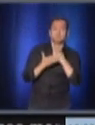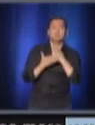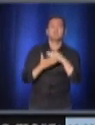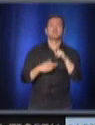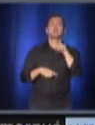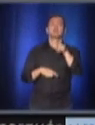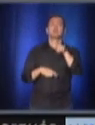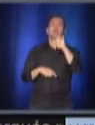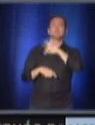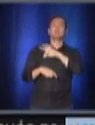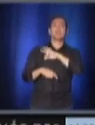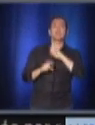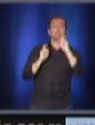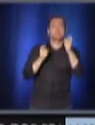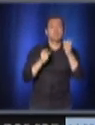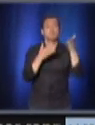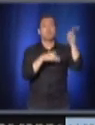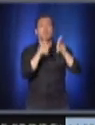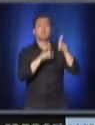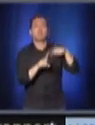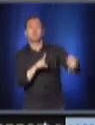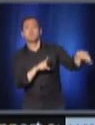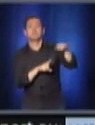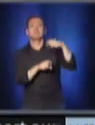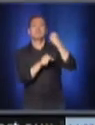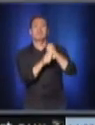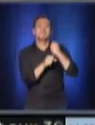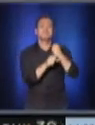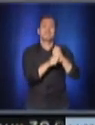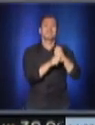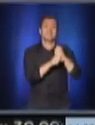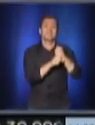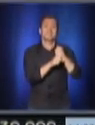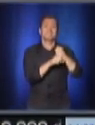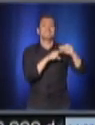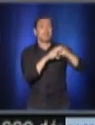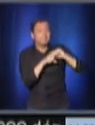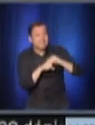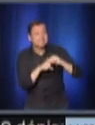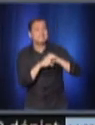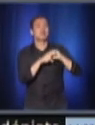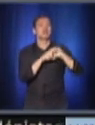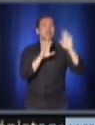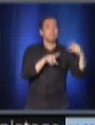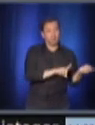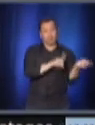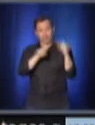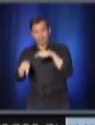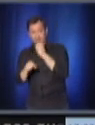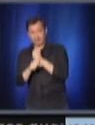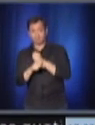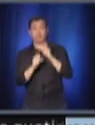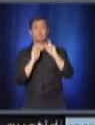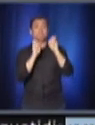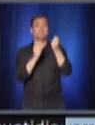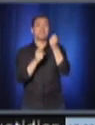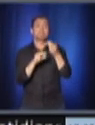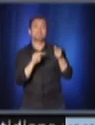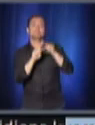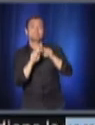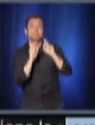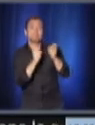que vous avez offertes aux gens qui vont encadrer les gens qui sont en formation sur le terrain, donc qui en ont